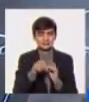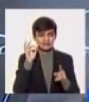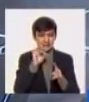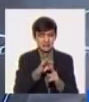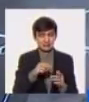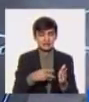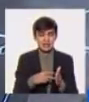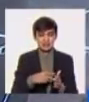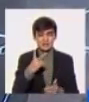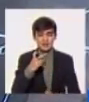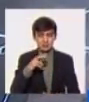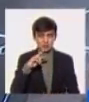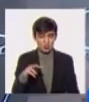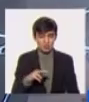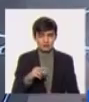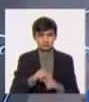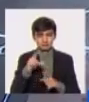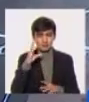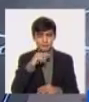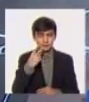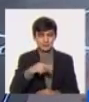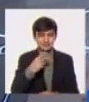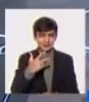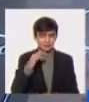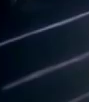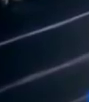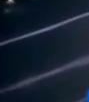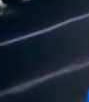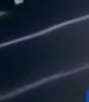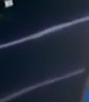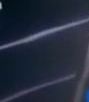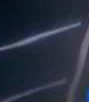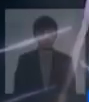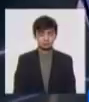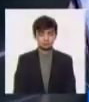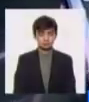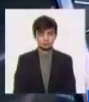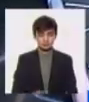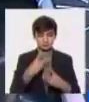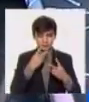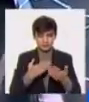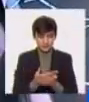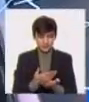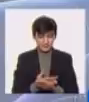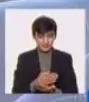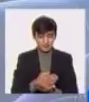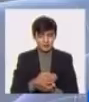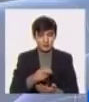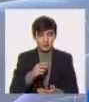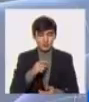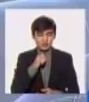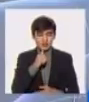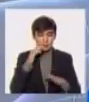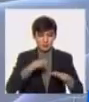– $200, ожидаемый рост – плюс 23%. Вы смотрите новости Информбюро. В Костанае